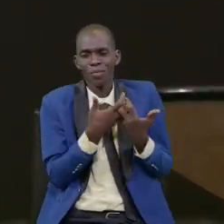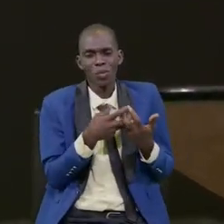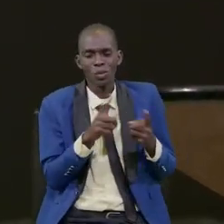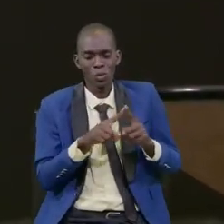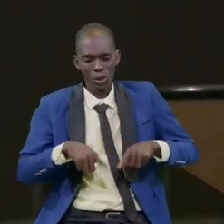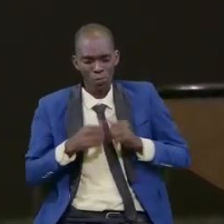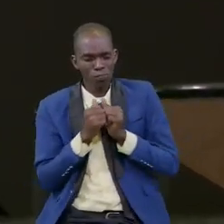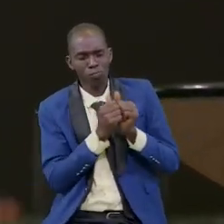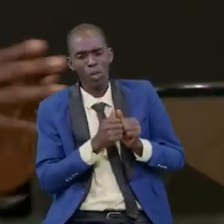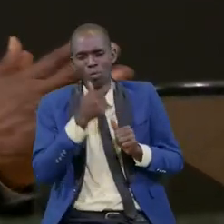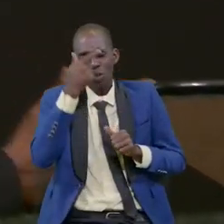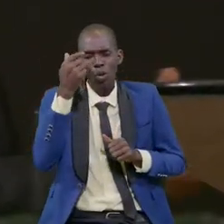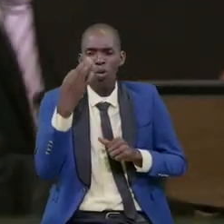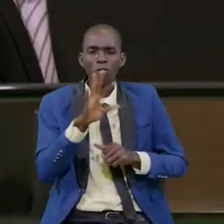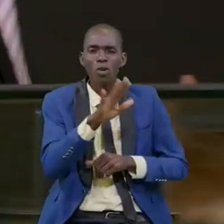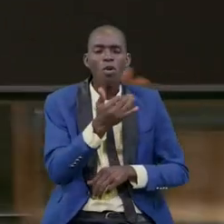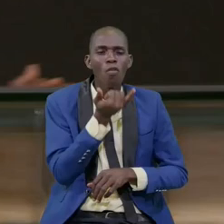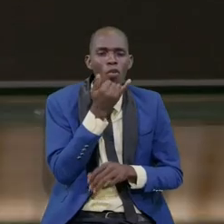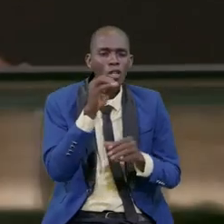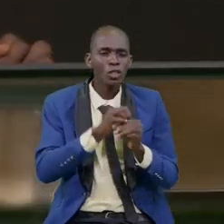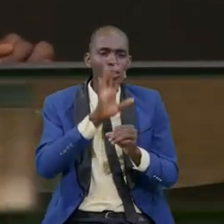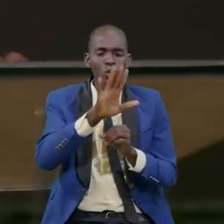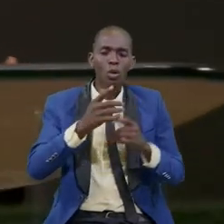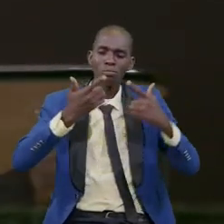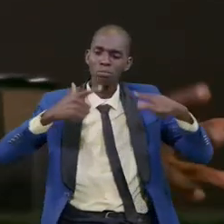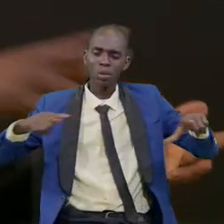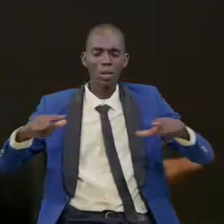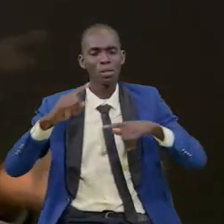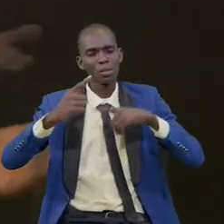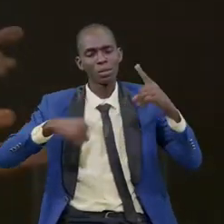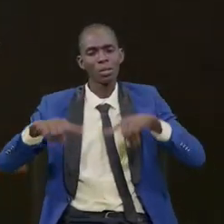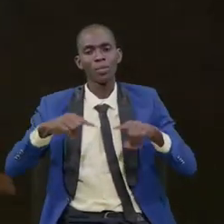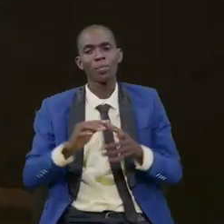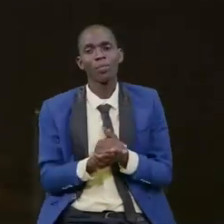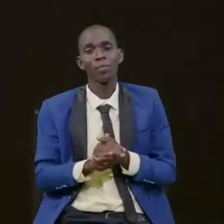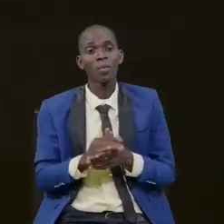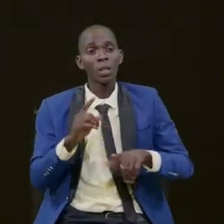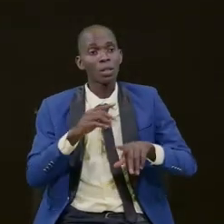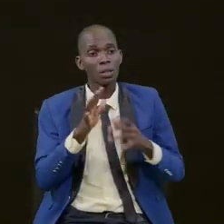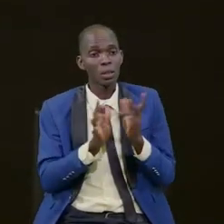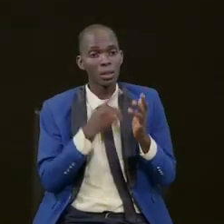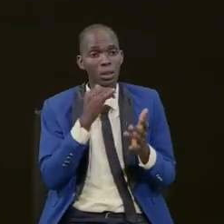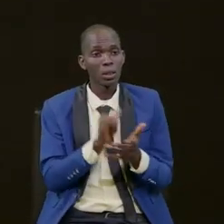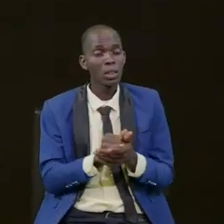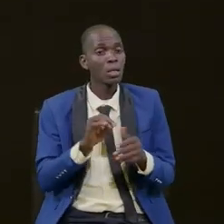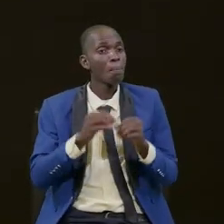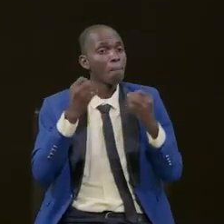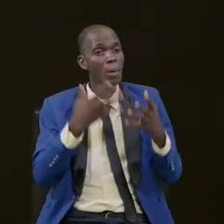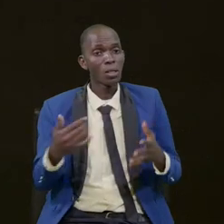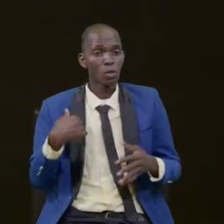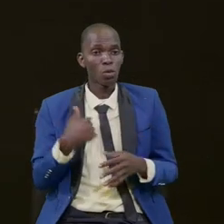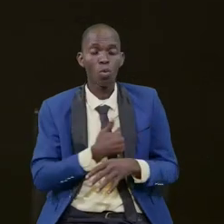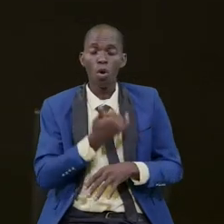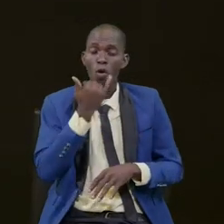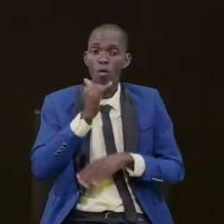À cause de l'enfance dans la parole. Et cela nous dit que nous branchons tous de plusieurs manières.